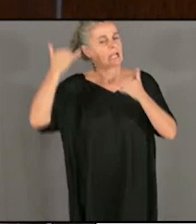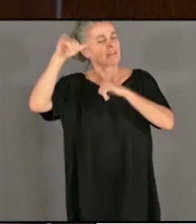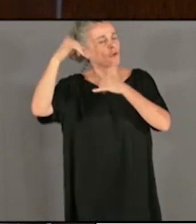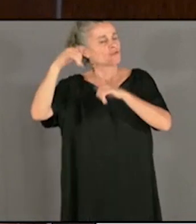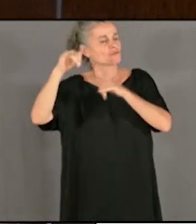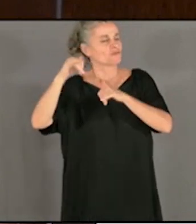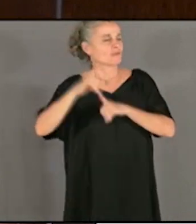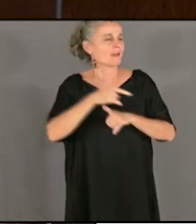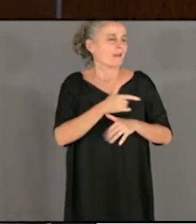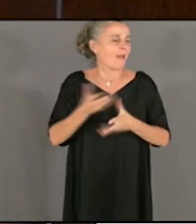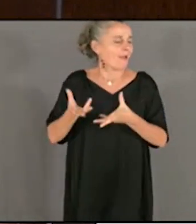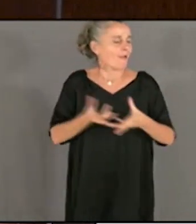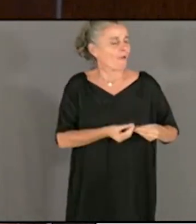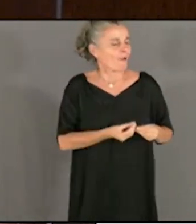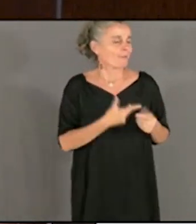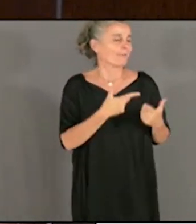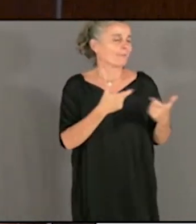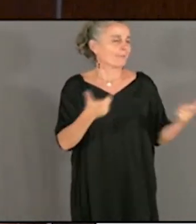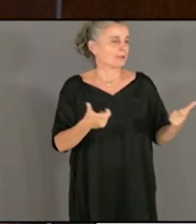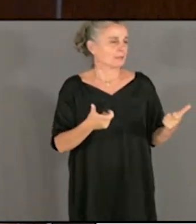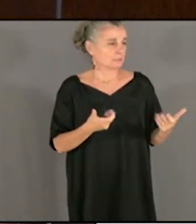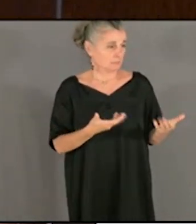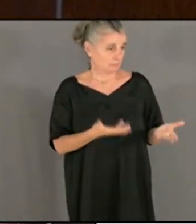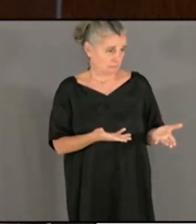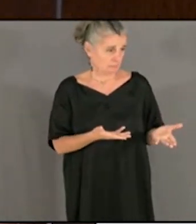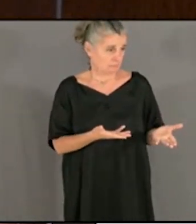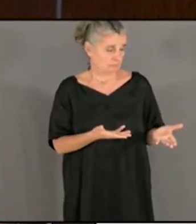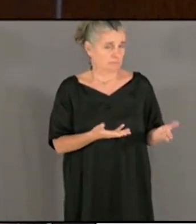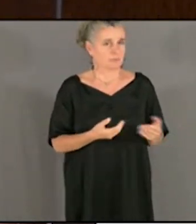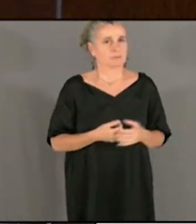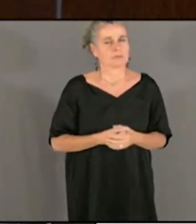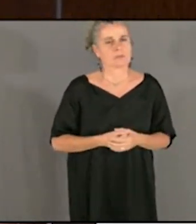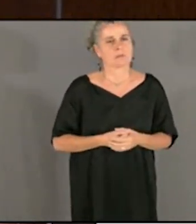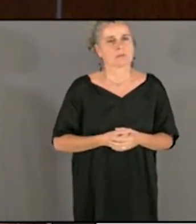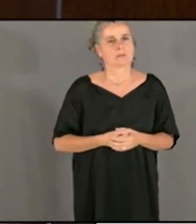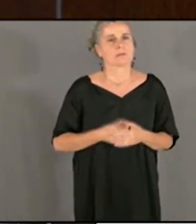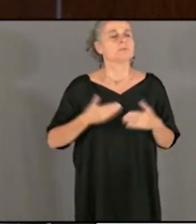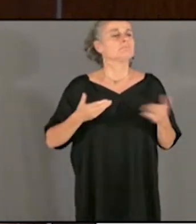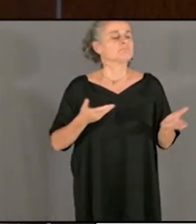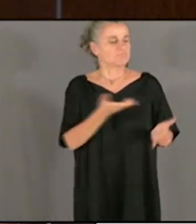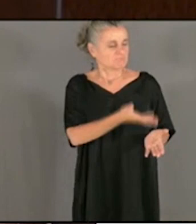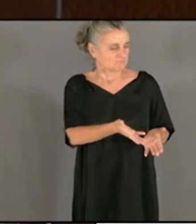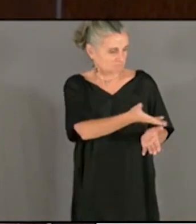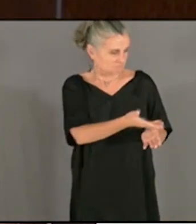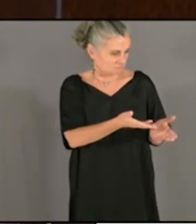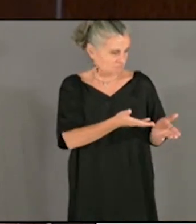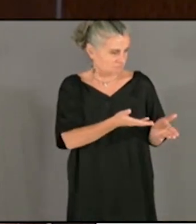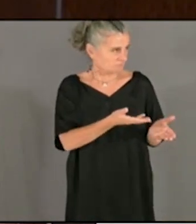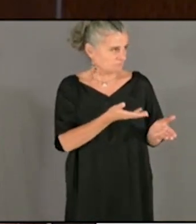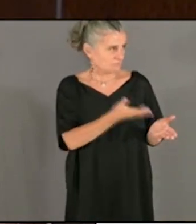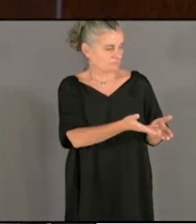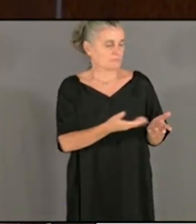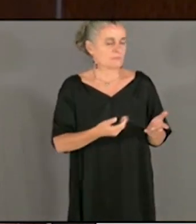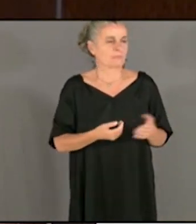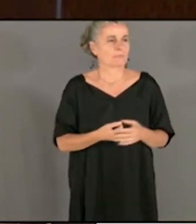amène à ne pas voir l'éléphant dans le couloir. Lorsque vous commettez